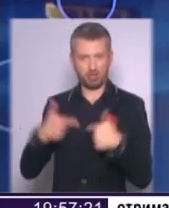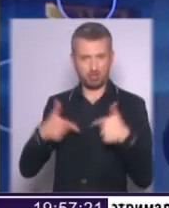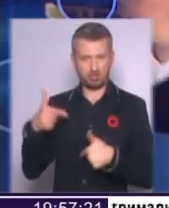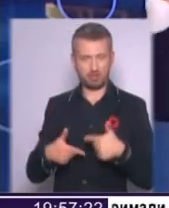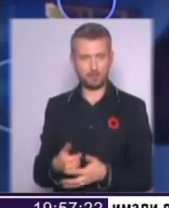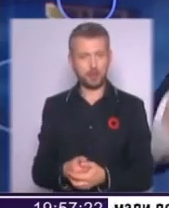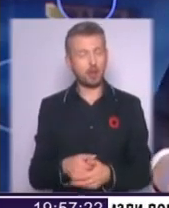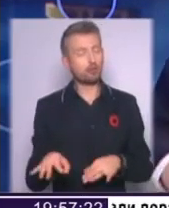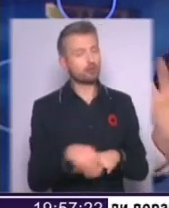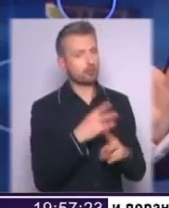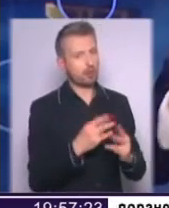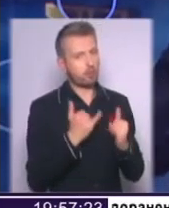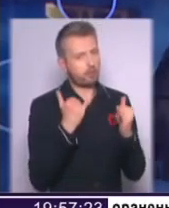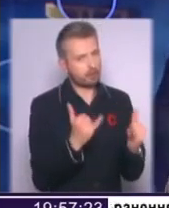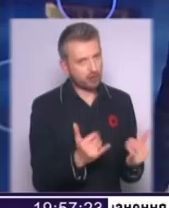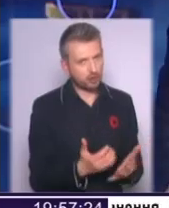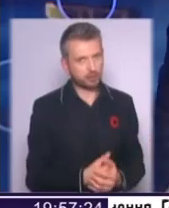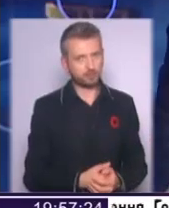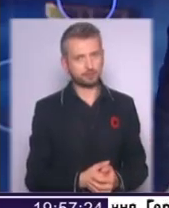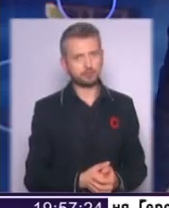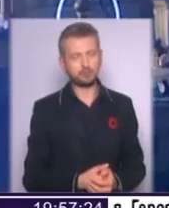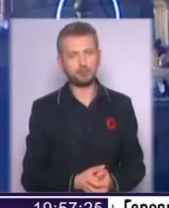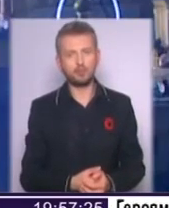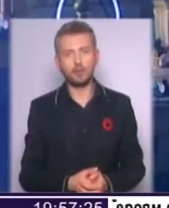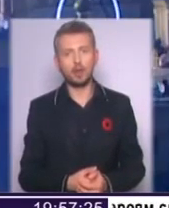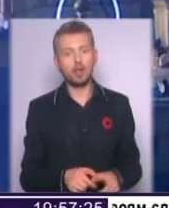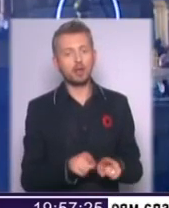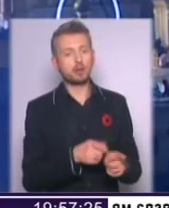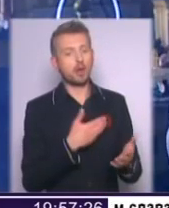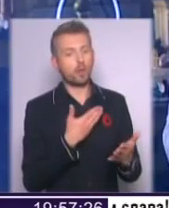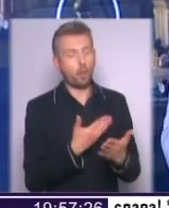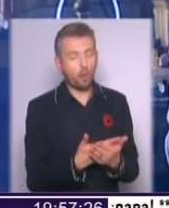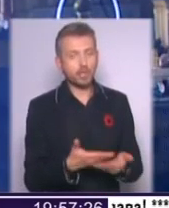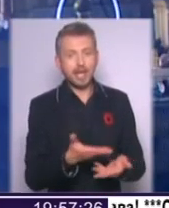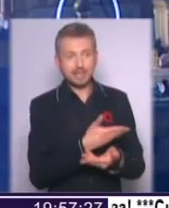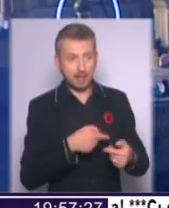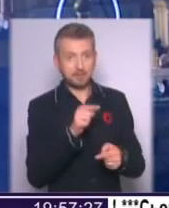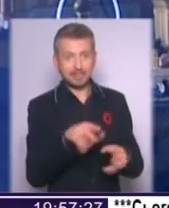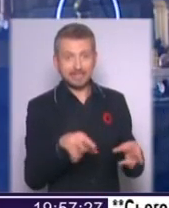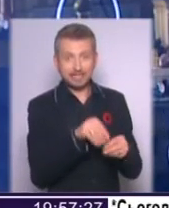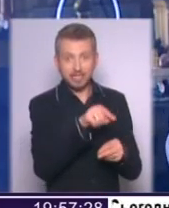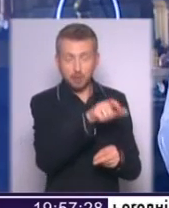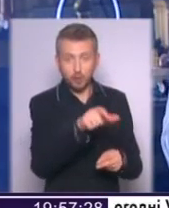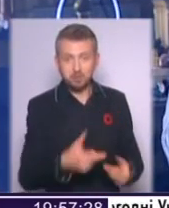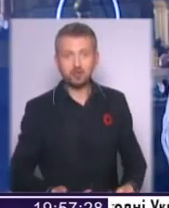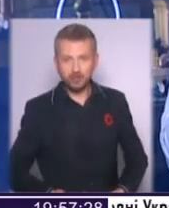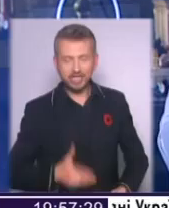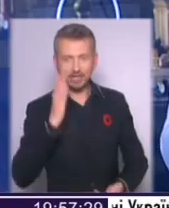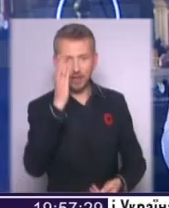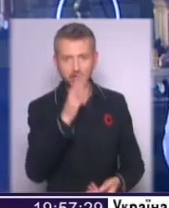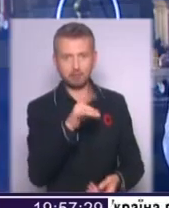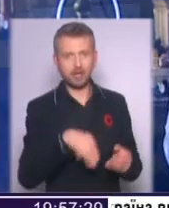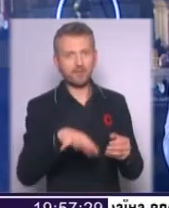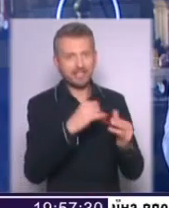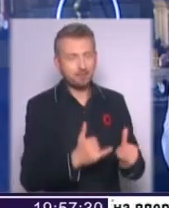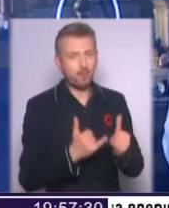треба поважати. Ну, дружина є дружина, да, це інше аспект. Слухати. Так от, нам з цими людьми жити далі. От при всій повазі... Такий